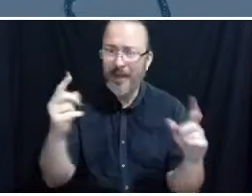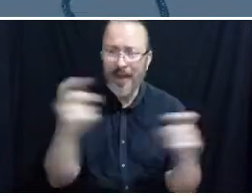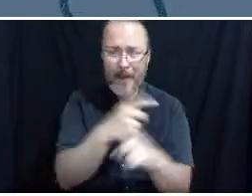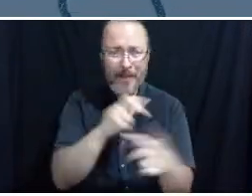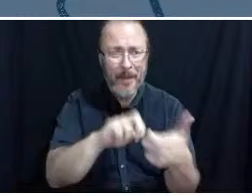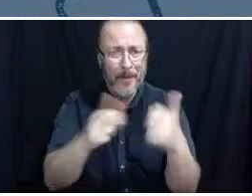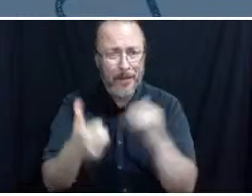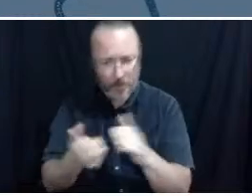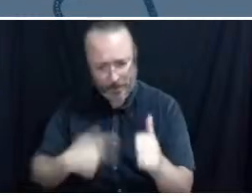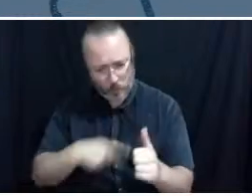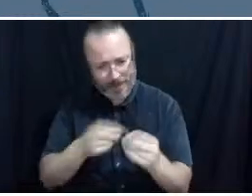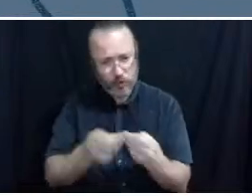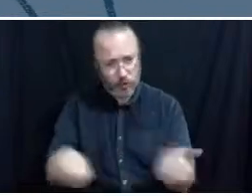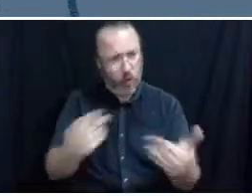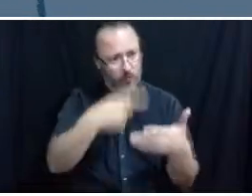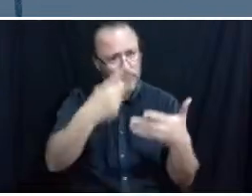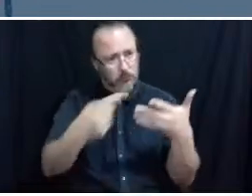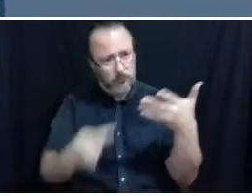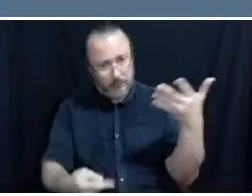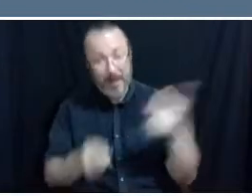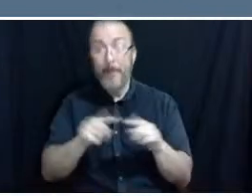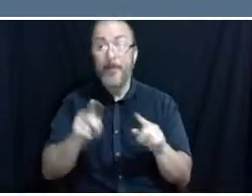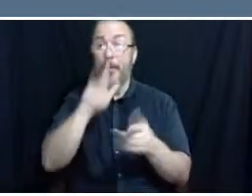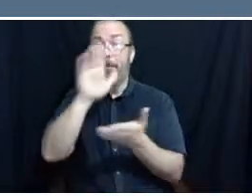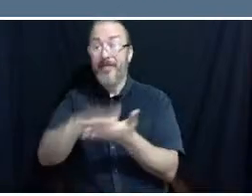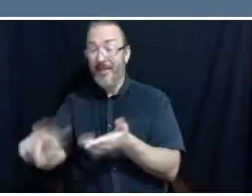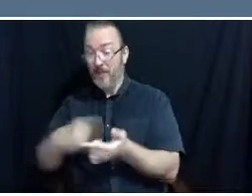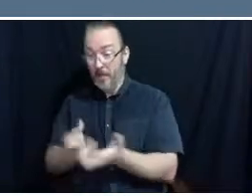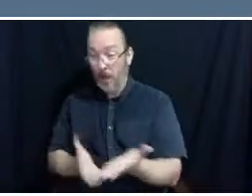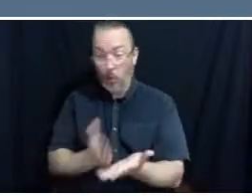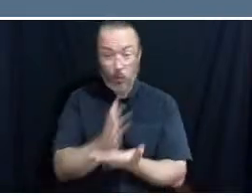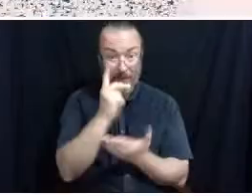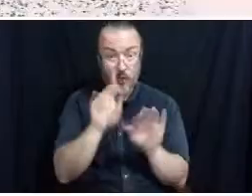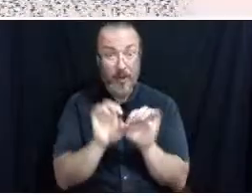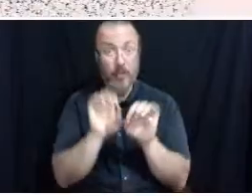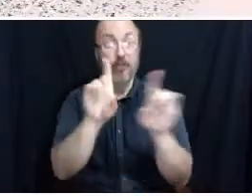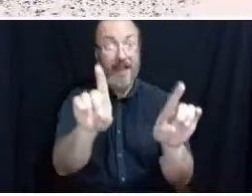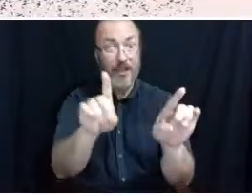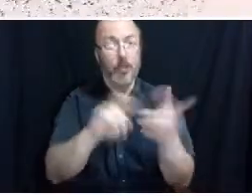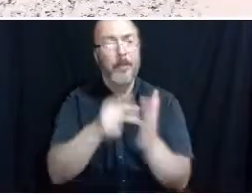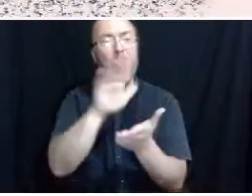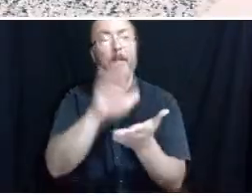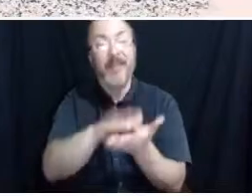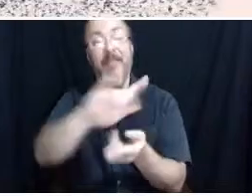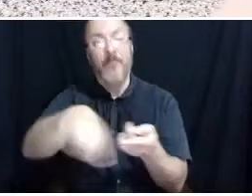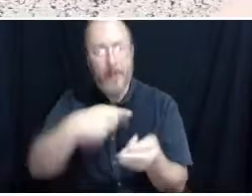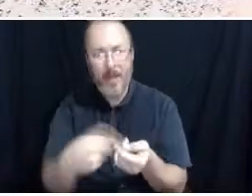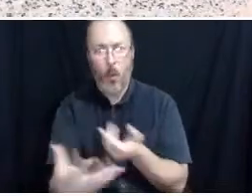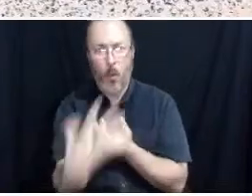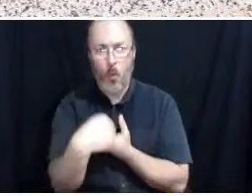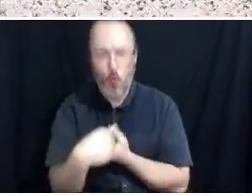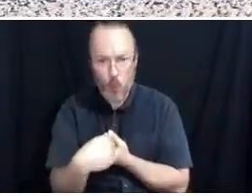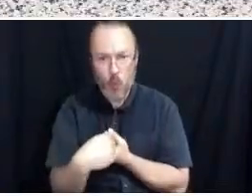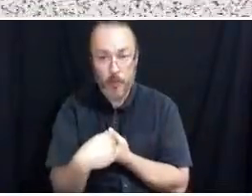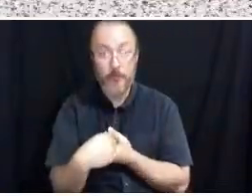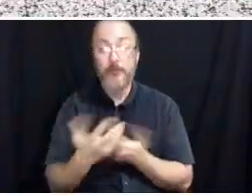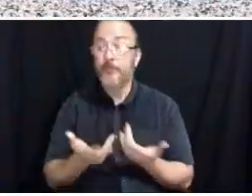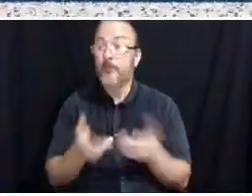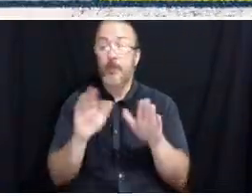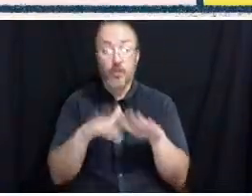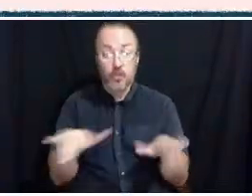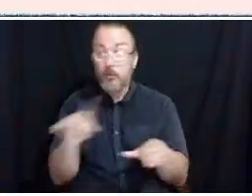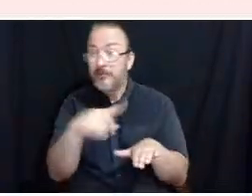La complexité est grande dans ce domaine. Mais croire au droit à l'éducation, c'est croire à l'inclusion. Les enfants ont des rythmes et des